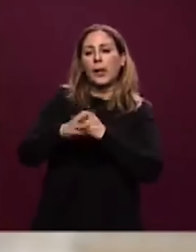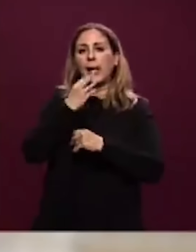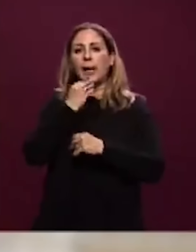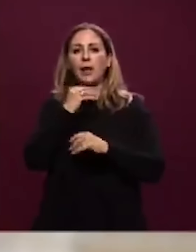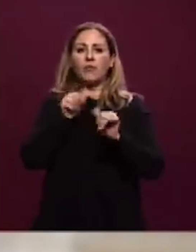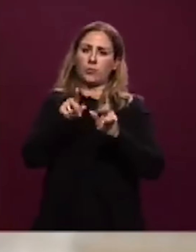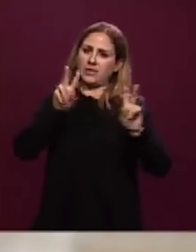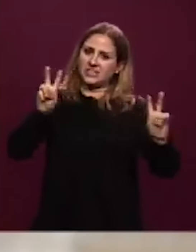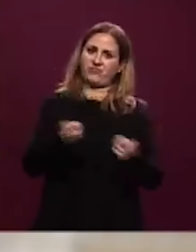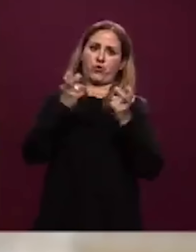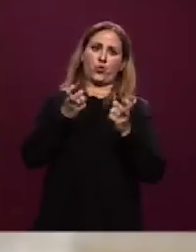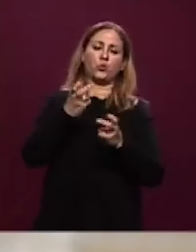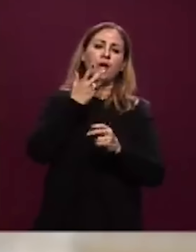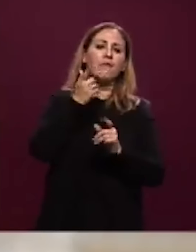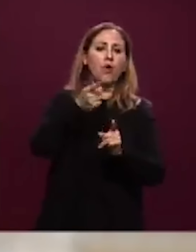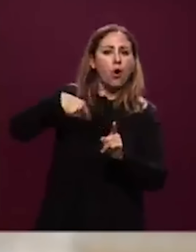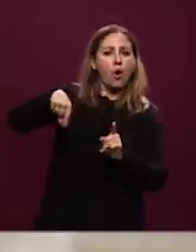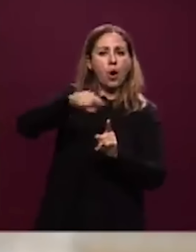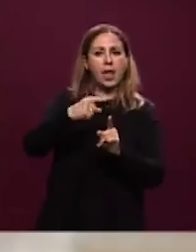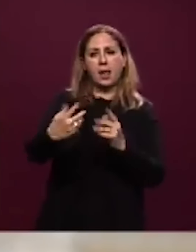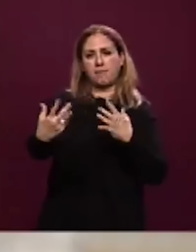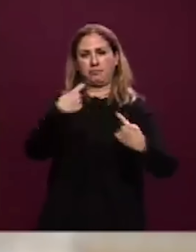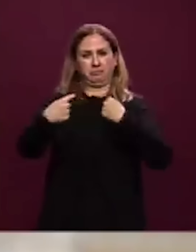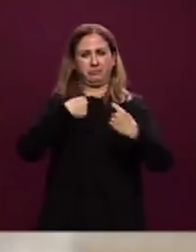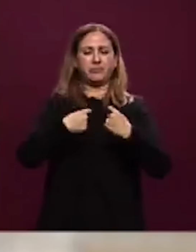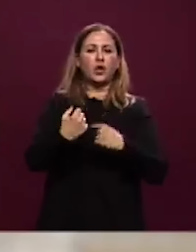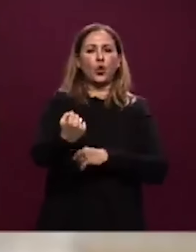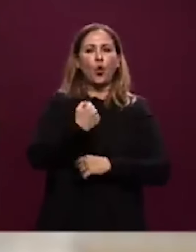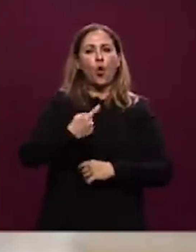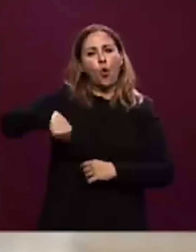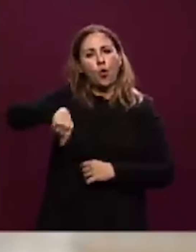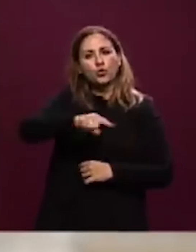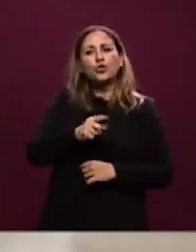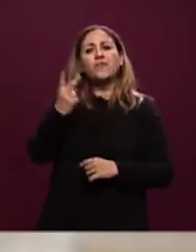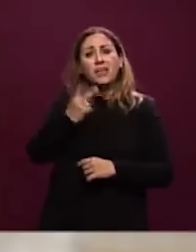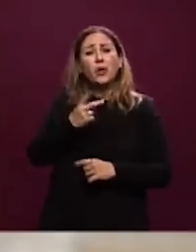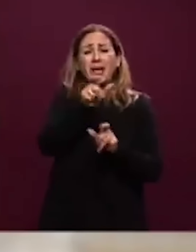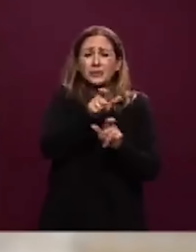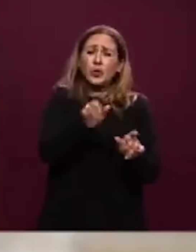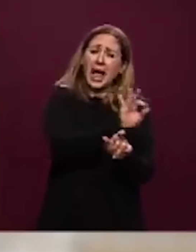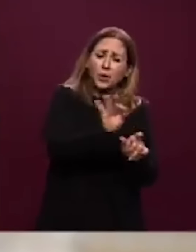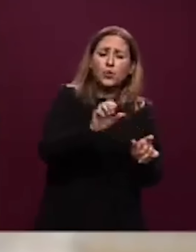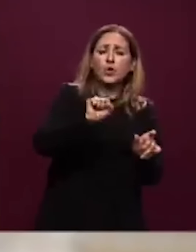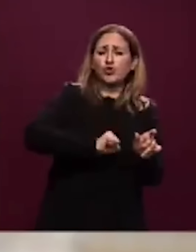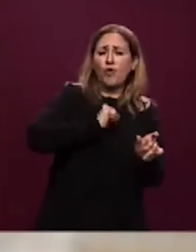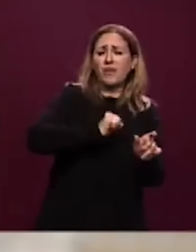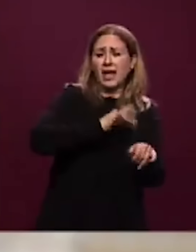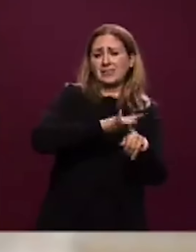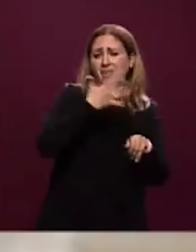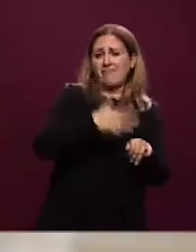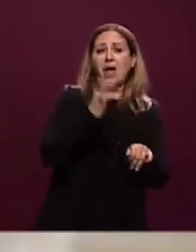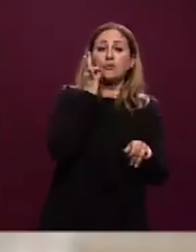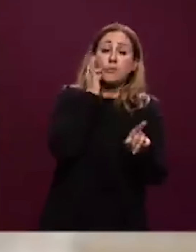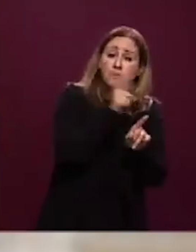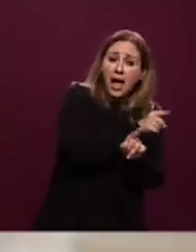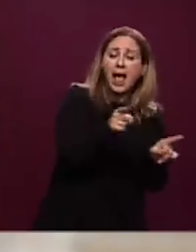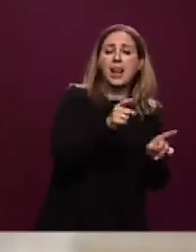nei confronti di chi soffre sulla propria pelle il vero antisemitismo e che l'ha sofferto nel corso della storia, il